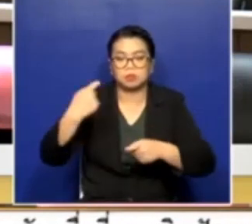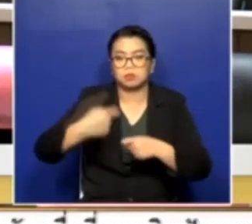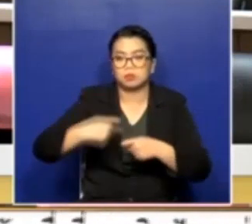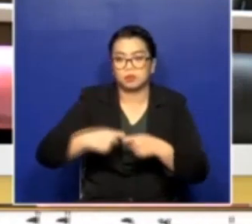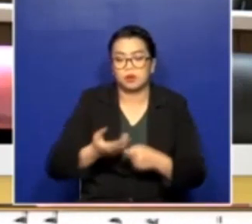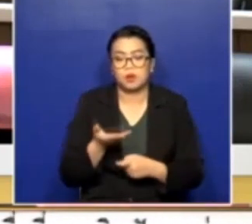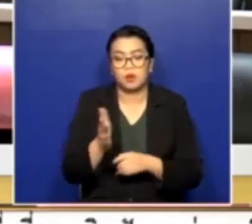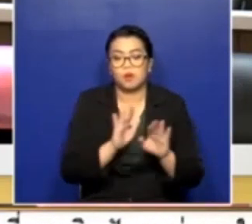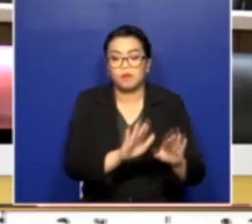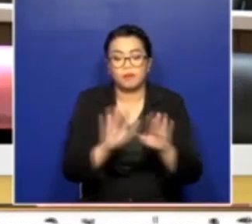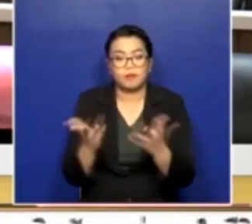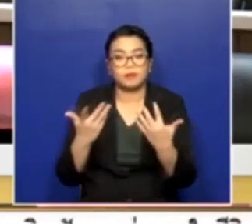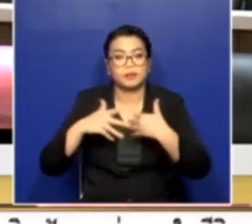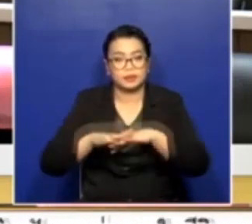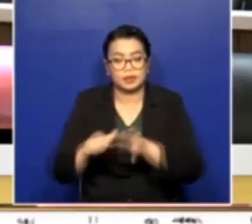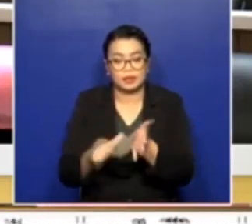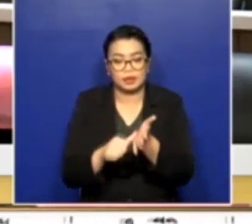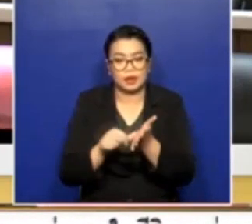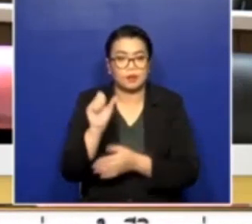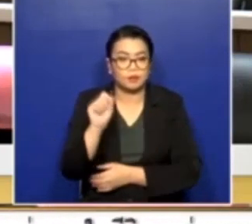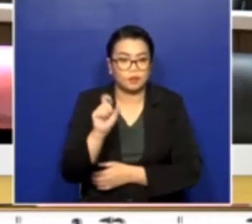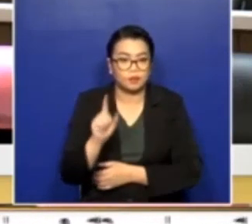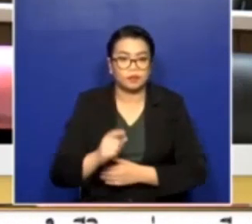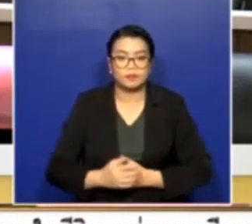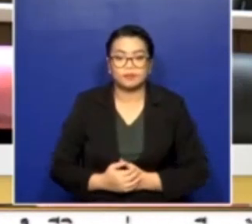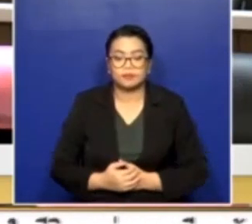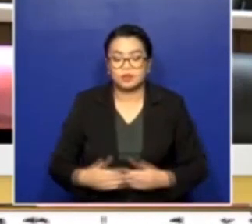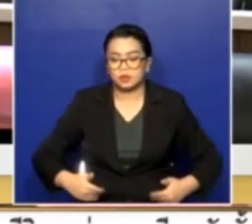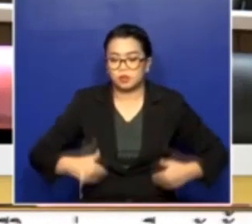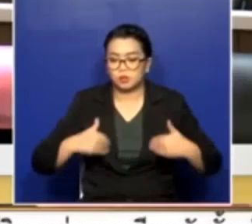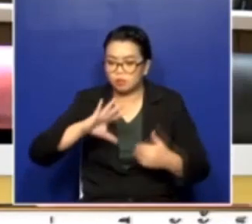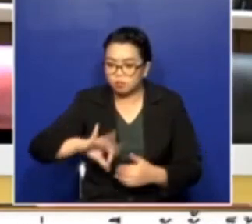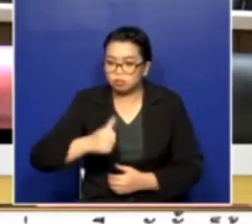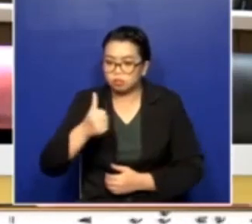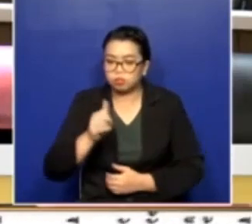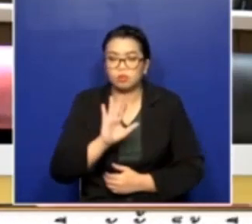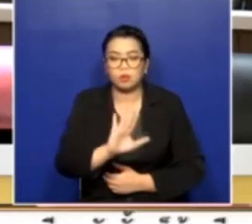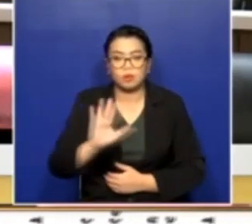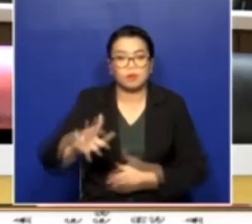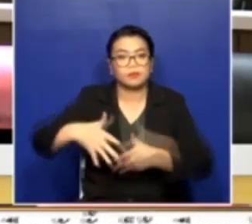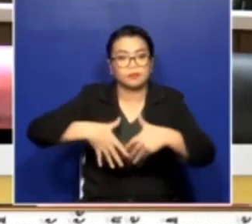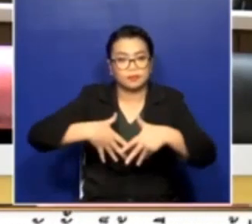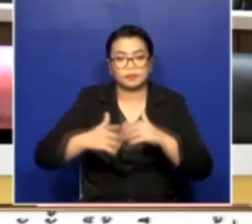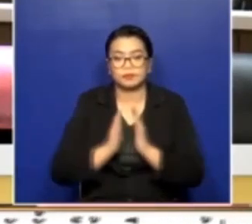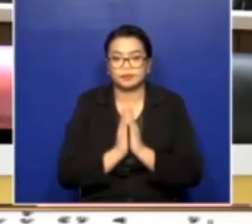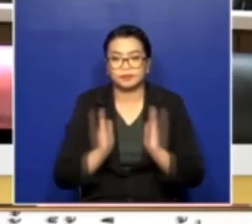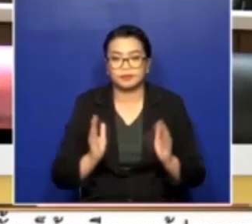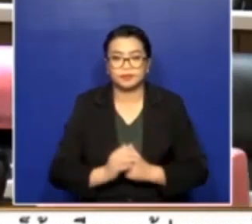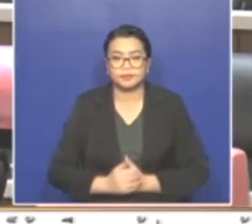านประสานไปยังหน่วยงานที่เกี่ยวข้องดําเนินการแก้ไขโดยเร่งด่วนเพื่อคุณภาพชีวิตที่ดีขึ้นของประชาชนครับขอบคุณครับ